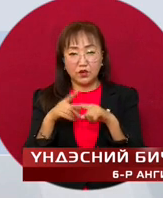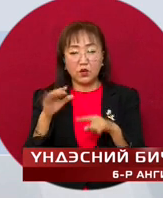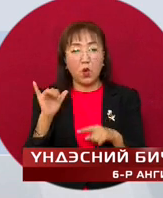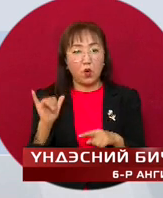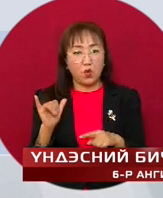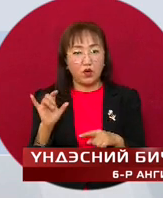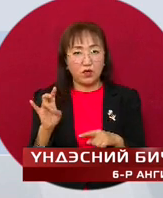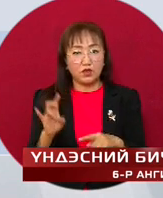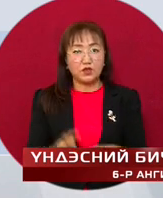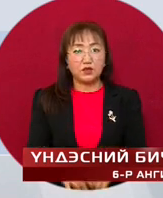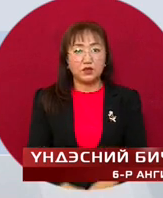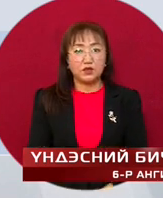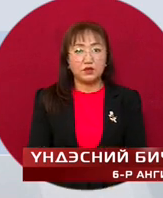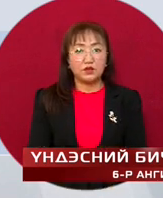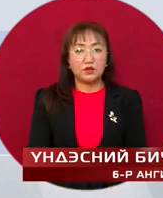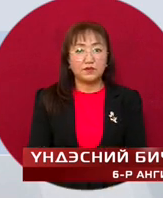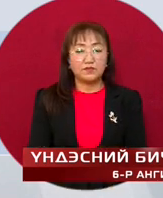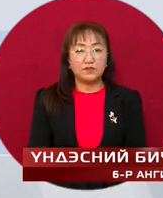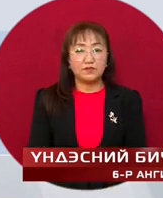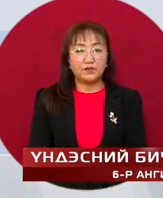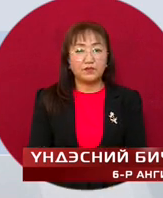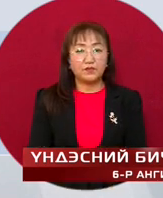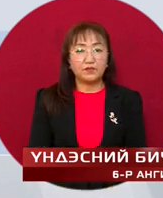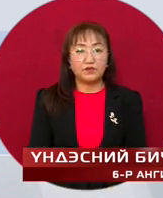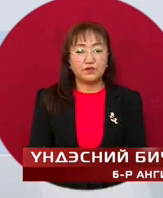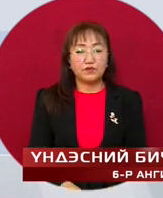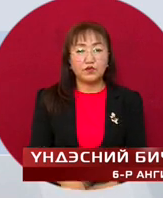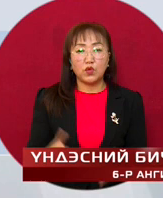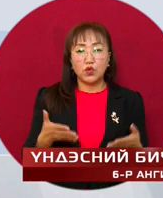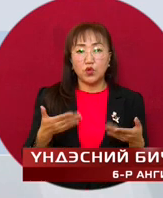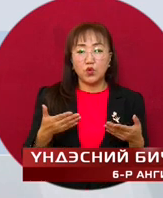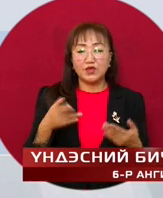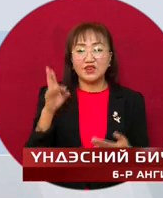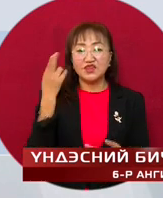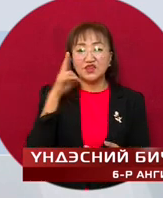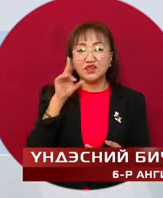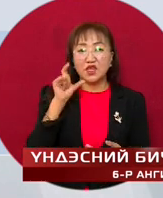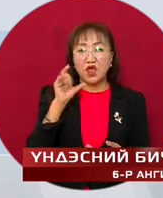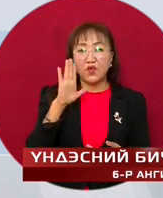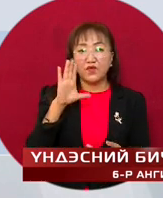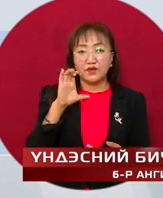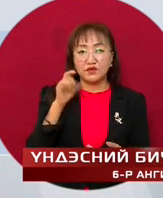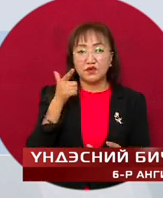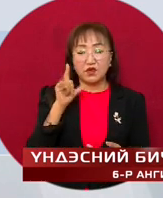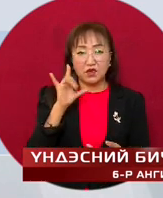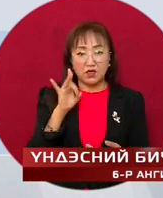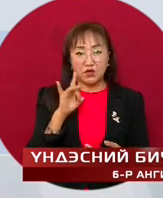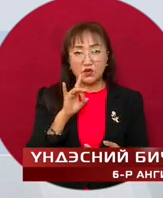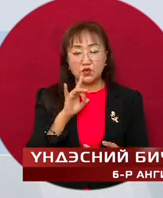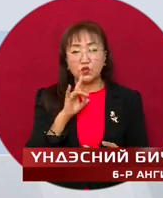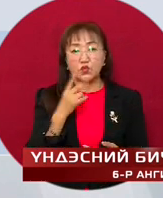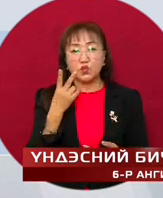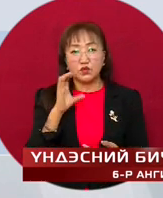жишээнээс харж аваарай. За зөөлн дэвсгэр үсгэн та бүхэн бас өмнө хичээлээр үзсэн намлан гэдэг үгэнд орсон н